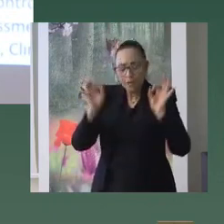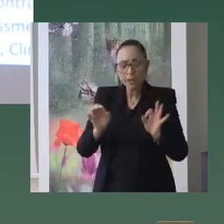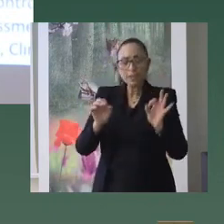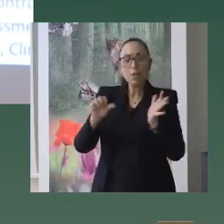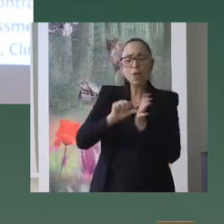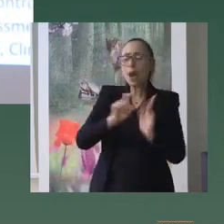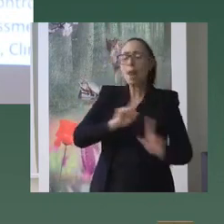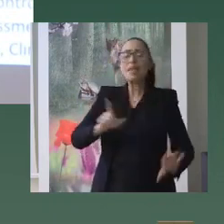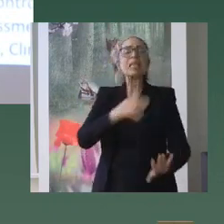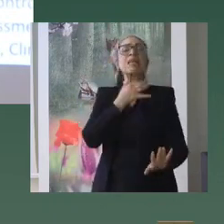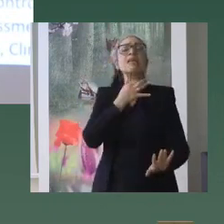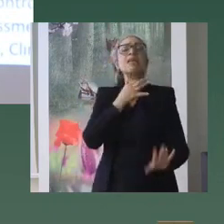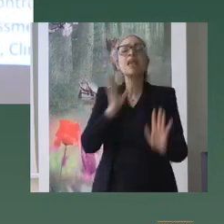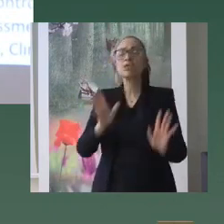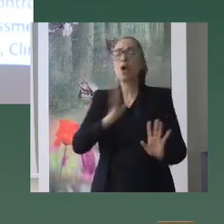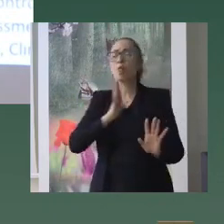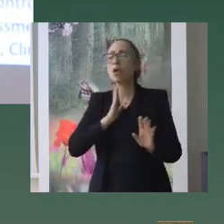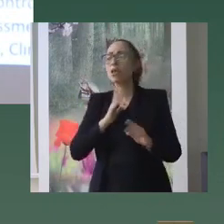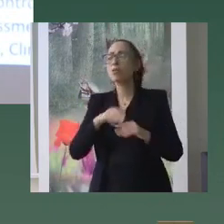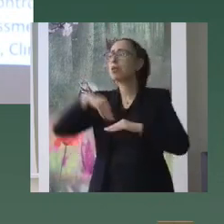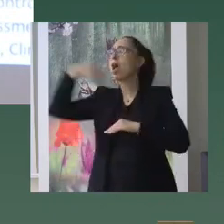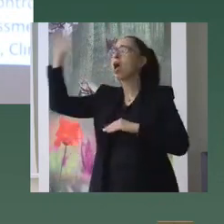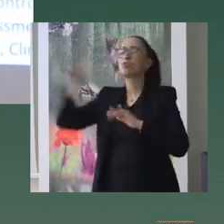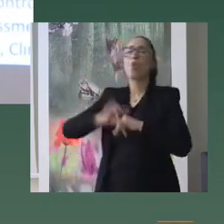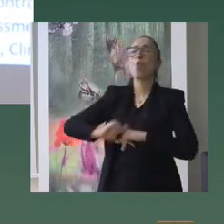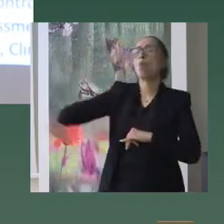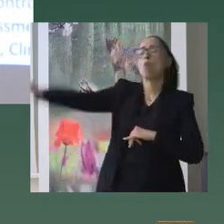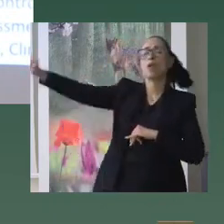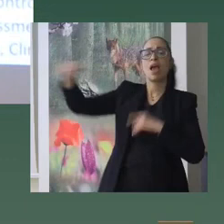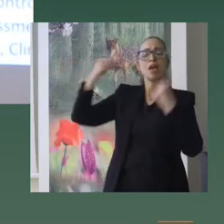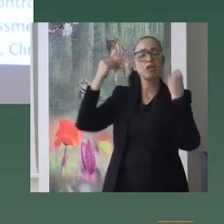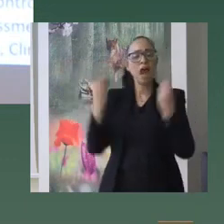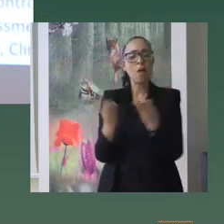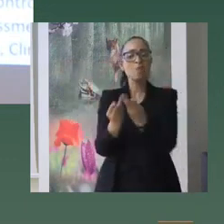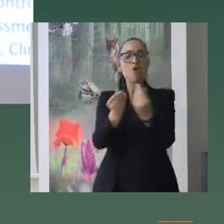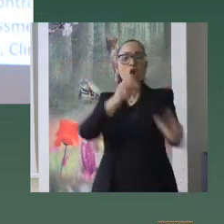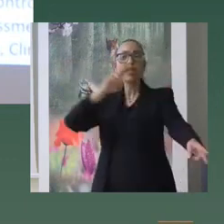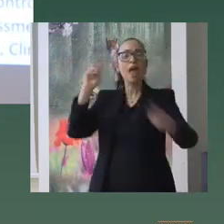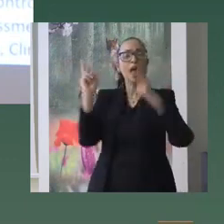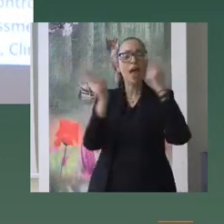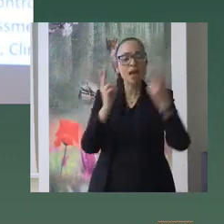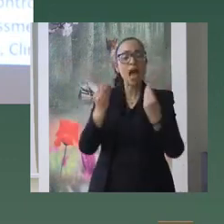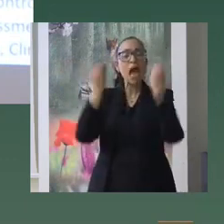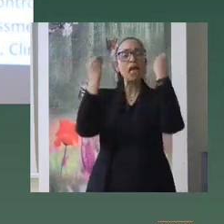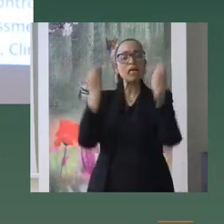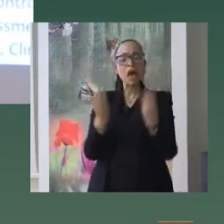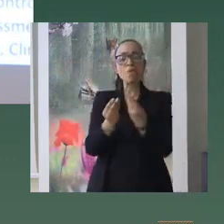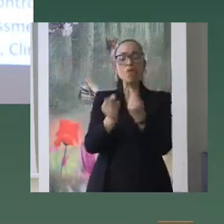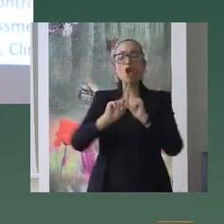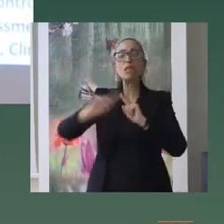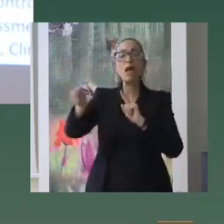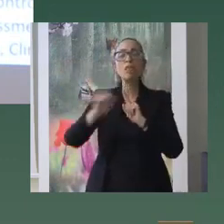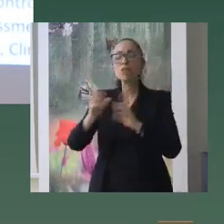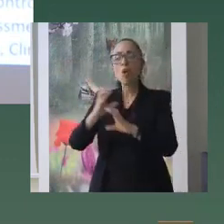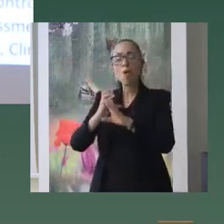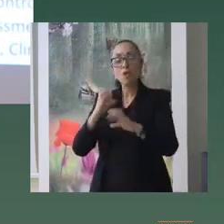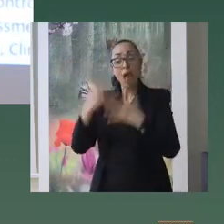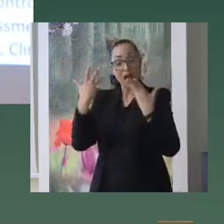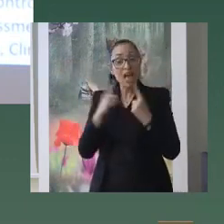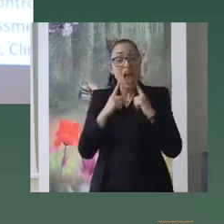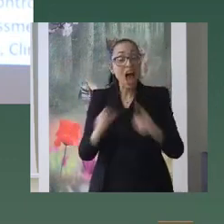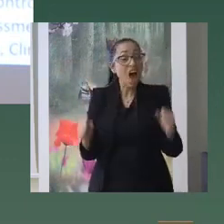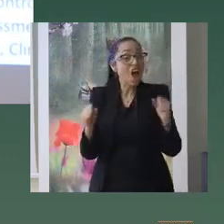πόλη ώστε να μην χρειάζεται ο πολίτης να φύγει μακριά από την πόλη. Έχεις καλή ποιότητα αέρα, έχεις καλή ποιότητα συγκοινωνιών, έχεις